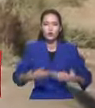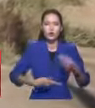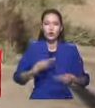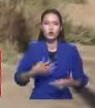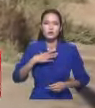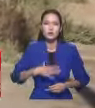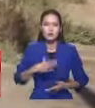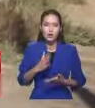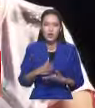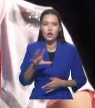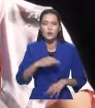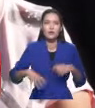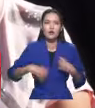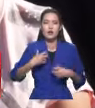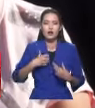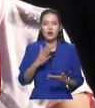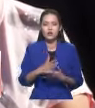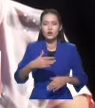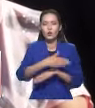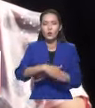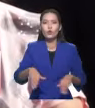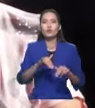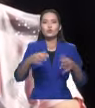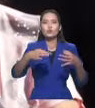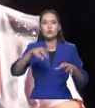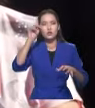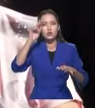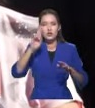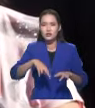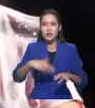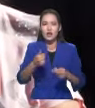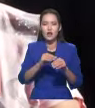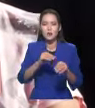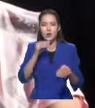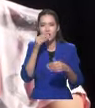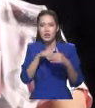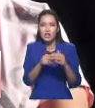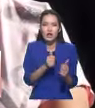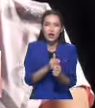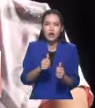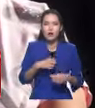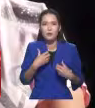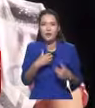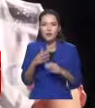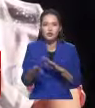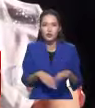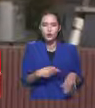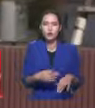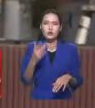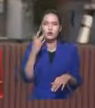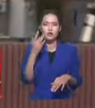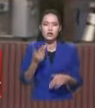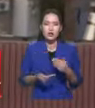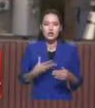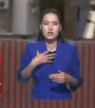дейді алаңдаған аналар. Үш немеремді қайда жіберерімді білмеймін. Машинадан тығылып, сол машиналарды өткізу үшін сол машинаға жол береміз.